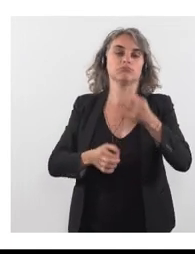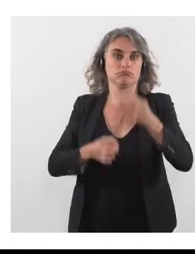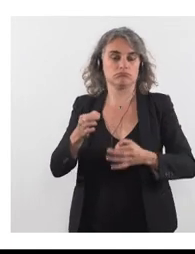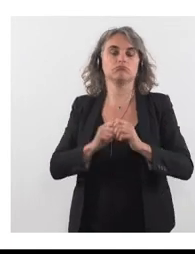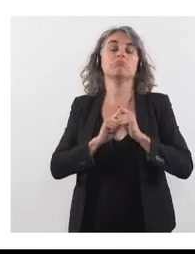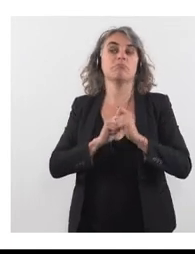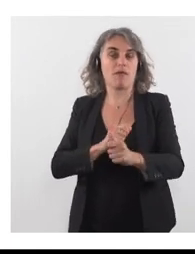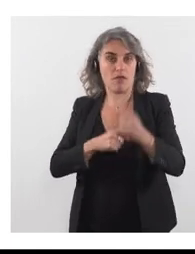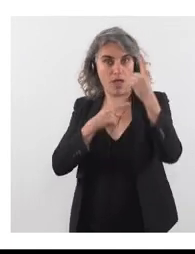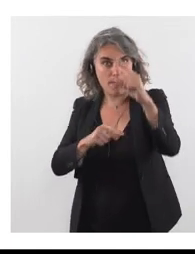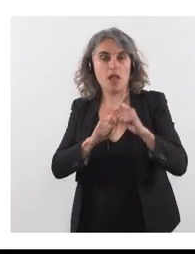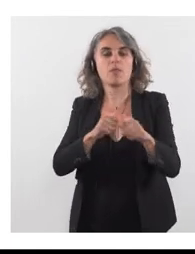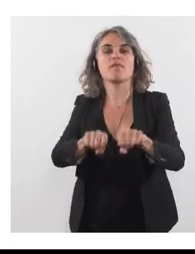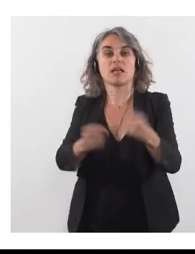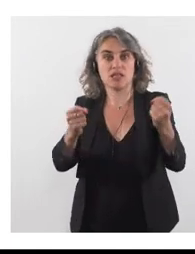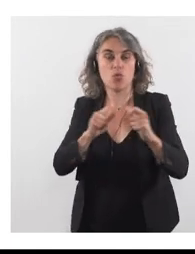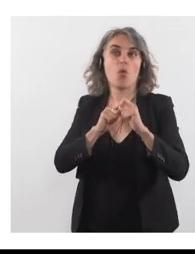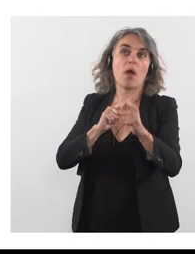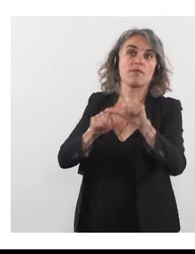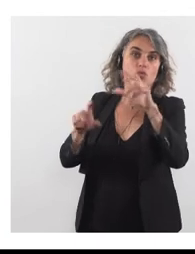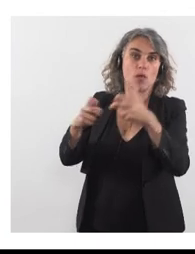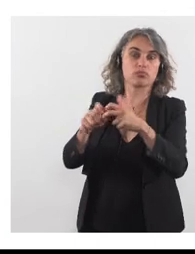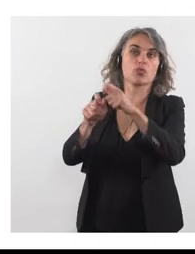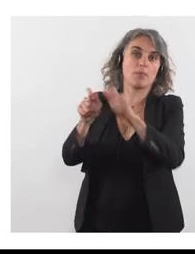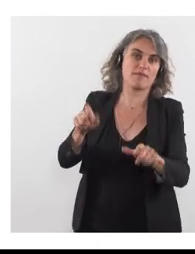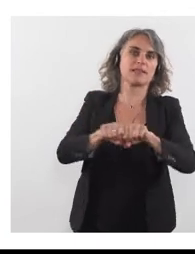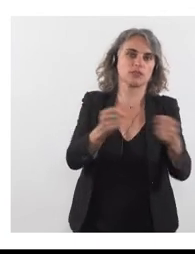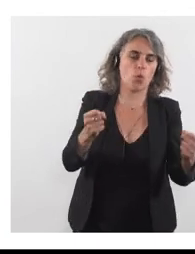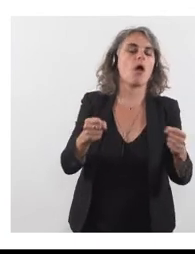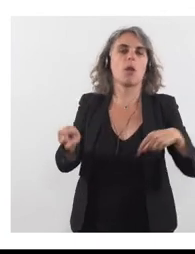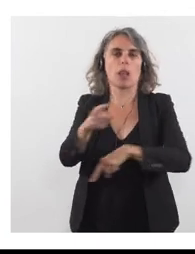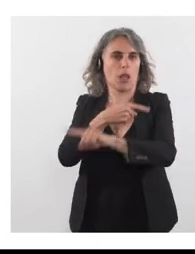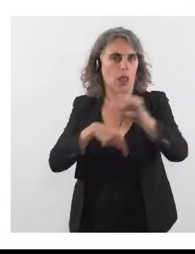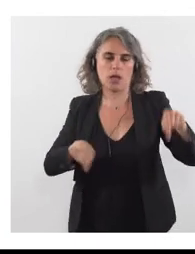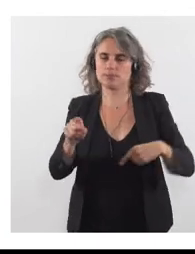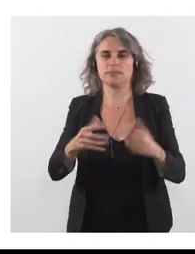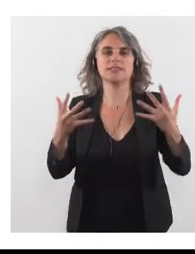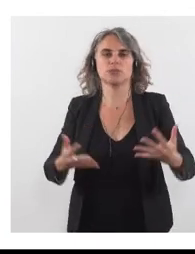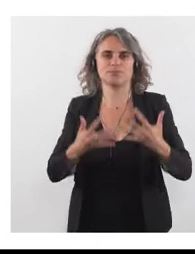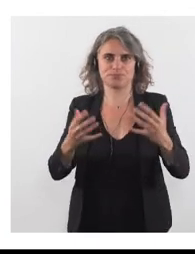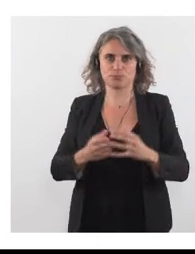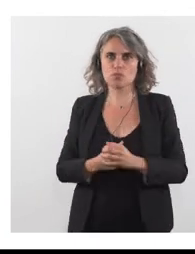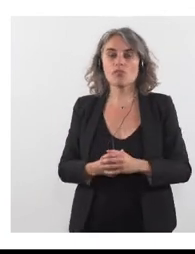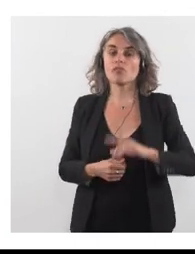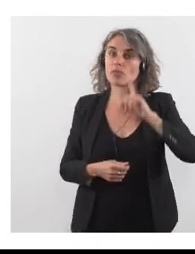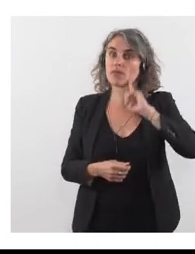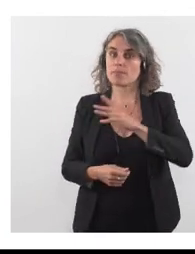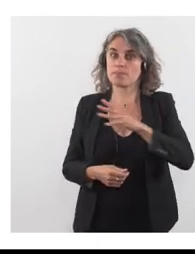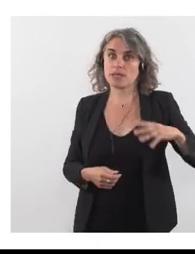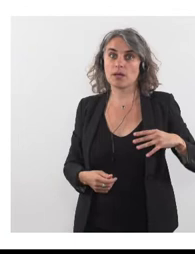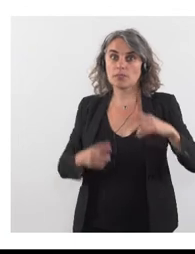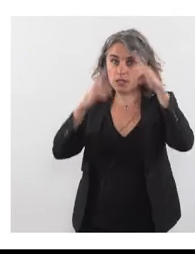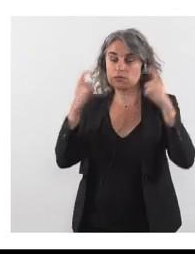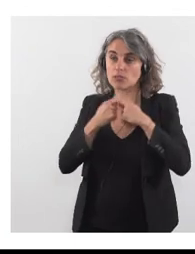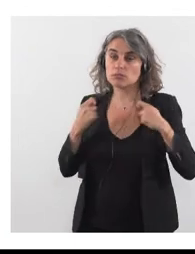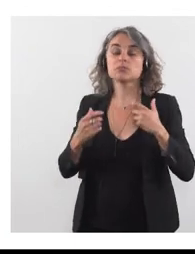cours de cassation, ça a été à Luxembourg, c'est revenu en cours de cassation, qui a recassé, qui a été... Et Madame Simanovic, au bout de 10 ans, elle ne voulait plus en